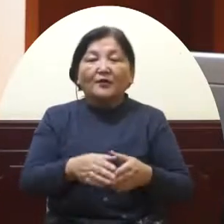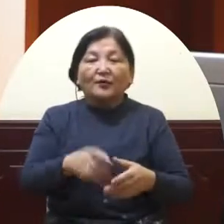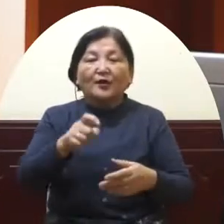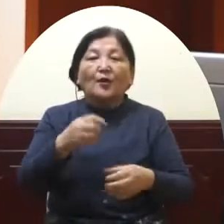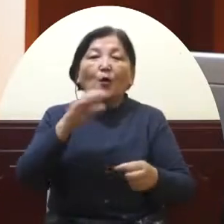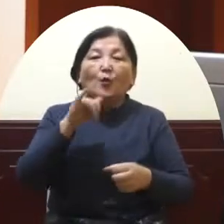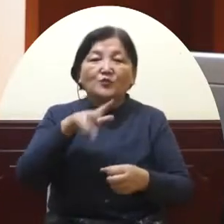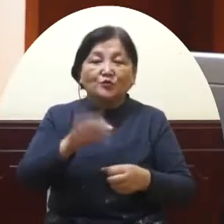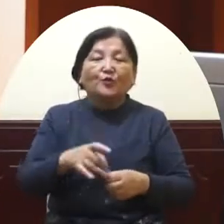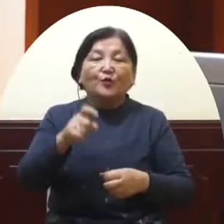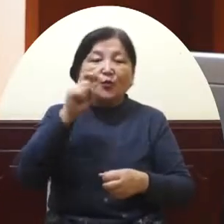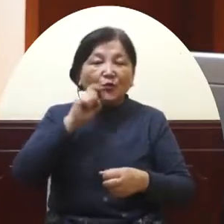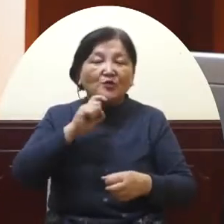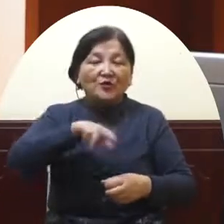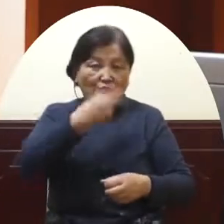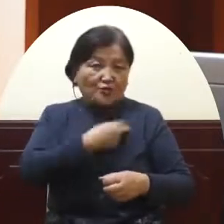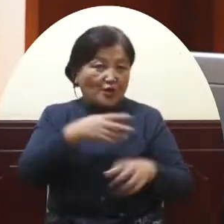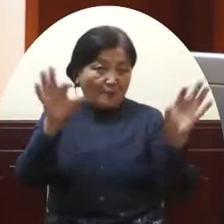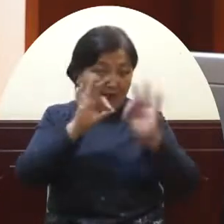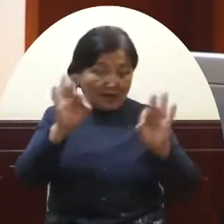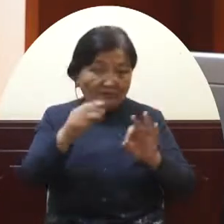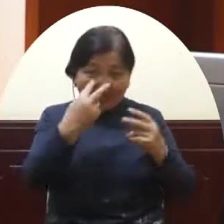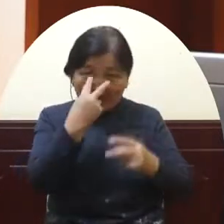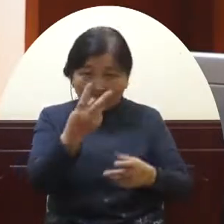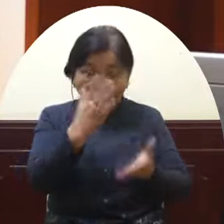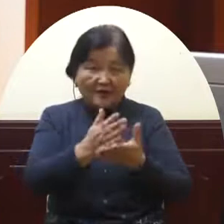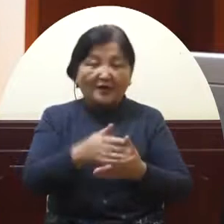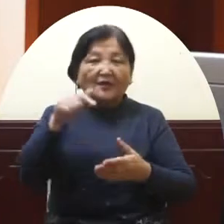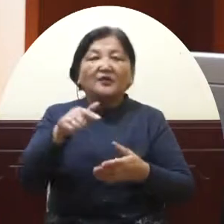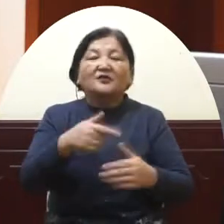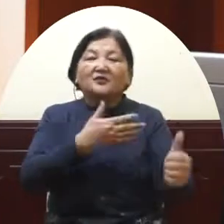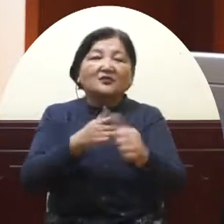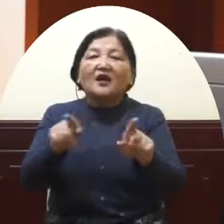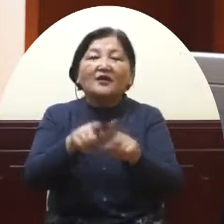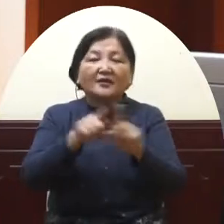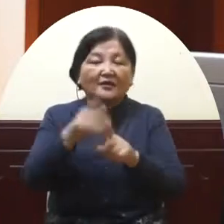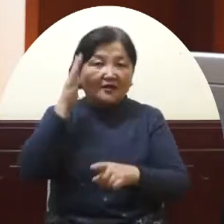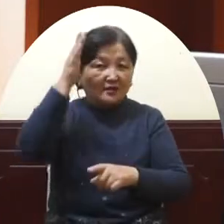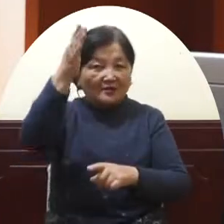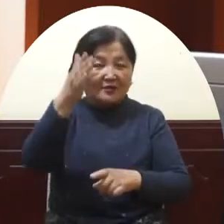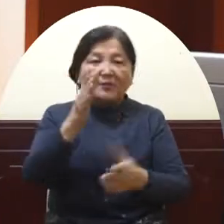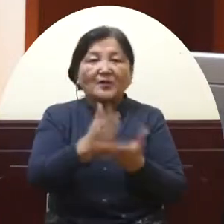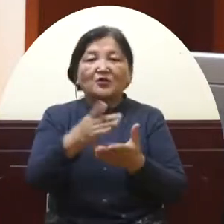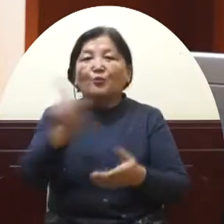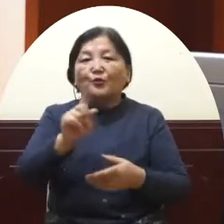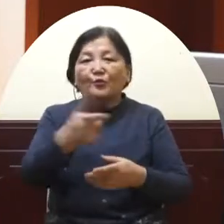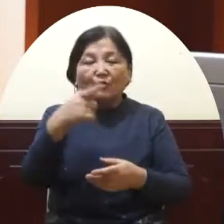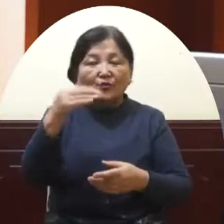байхгүй харагдаад байгаа. Тэгэхээр энэ бол цаашдаа бас ингэж явж болохгүй юм аа. Тэгээ энэ хүрээнд бол ямар ч байсан би